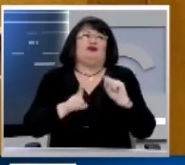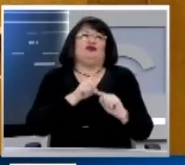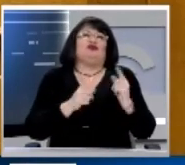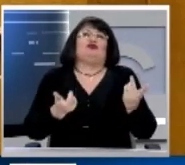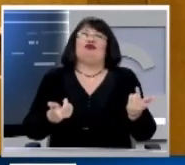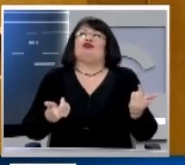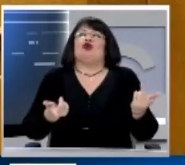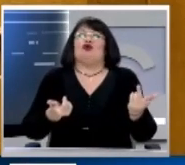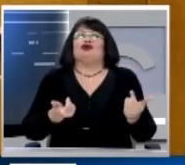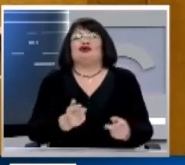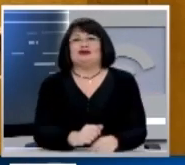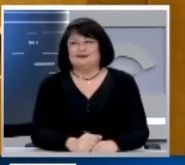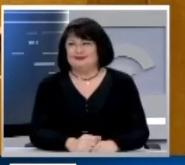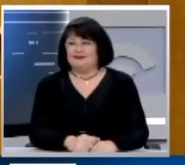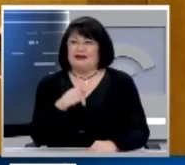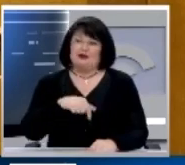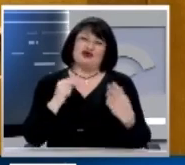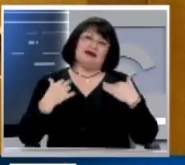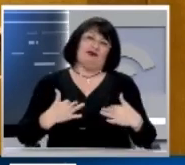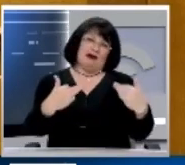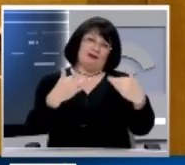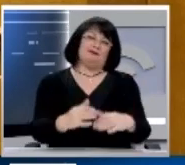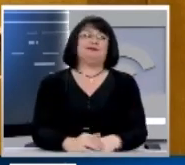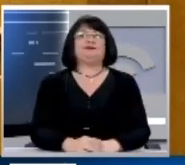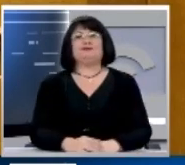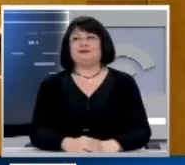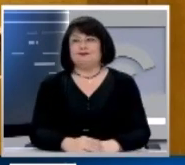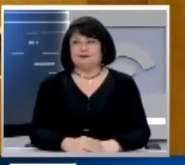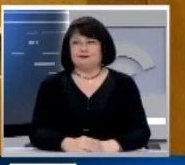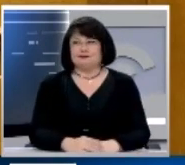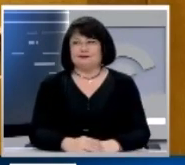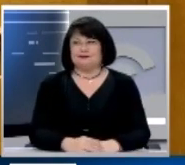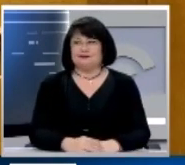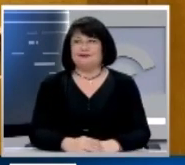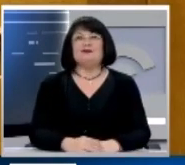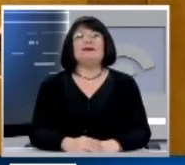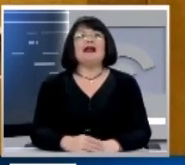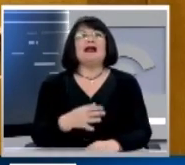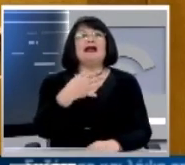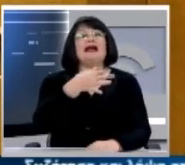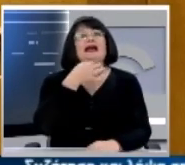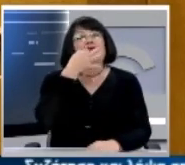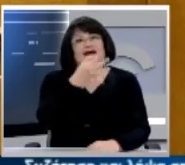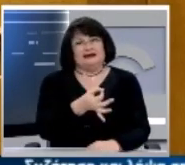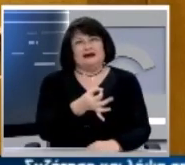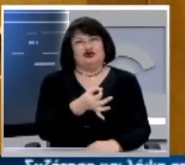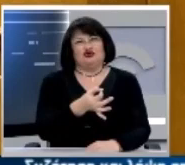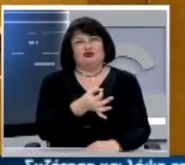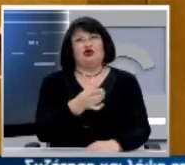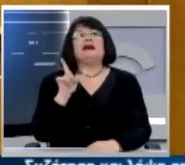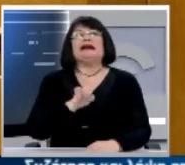την σημερινή σας πρόταση στο Ελληνικό Κοινοβούλιο. Τώρα, να σας πω όμως τι καταφέρνει ο κύριος Μητσοτάκης με